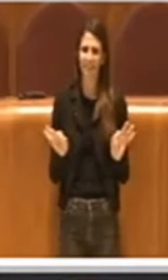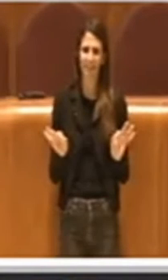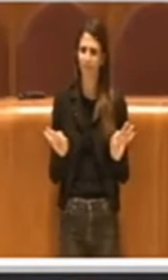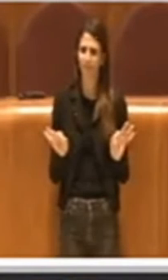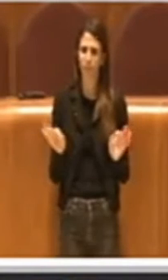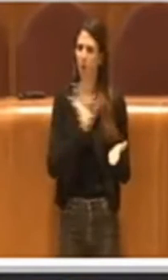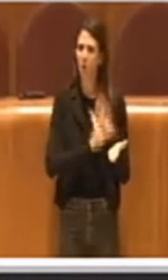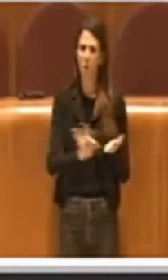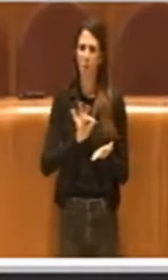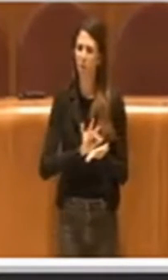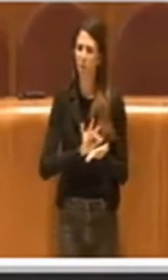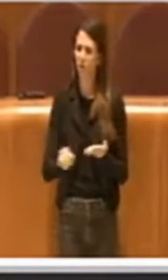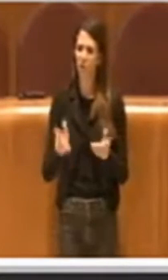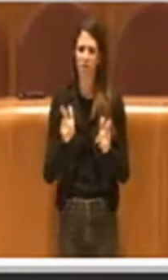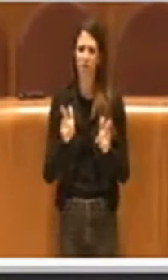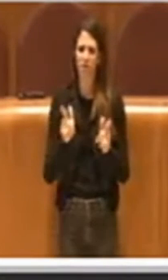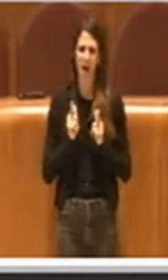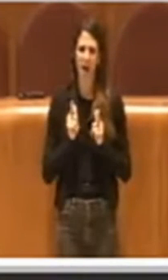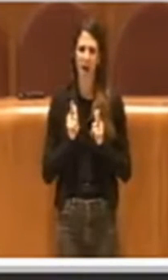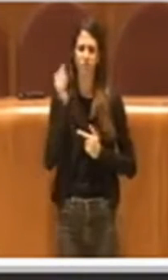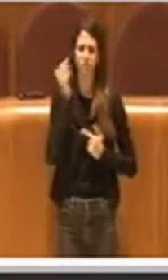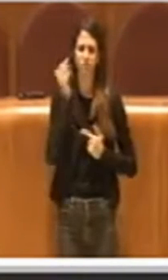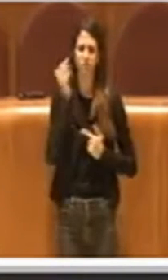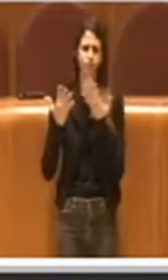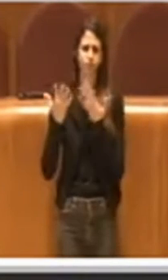degli uffici. Volevamo proprio